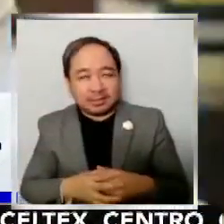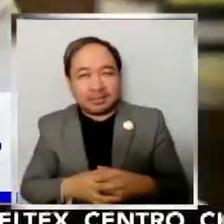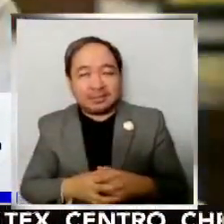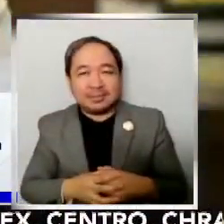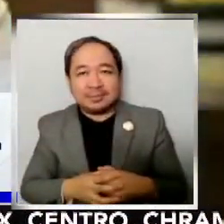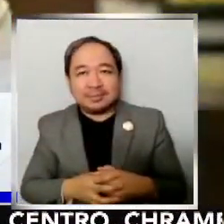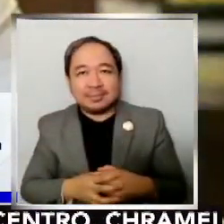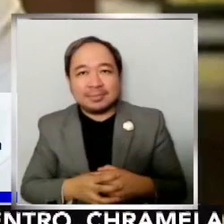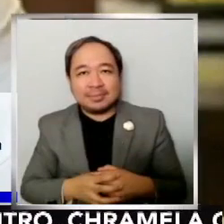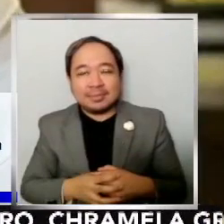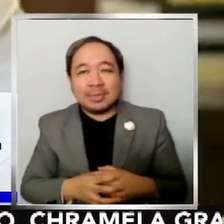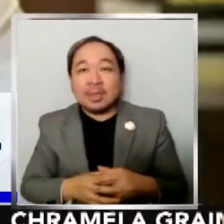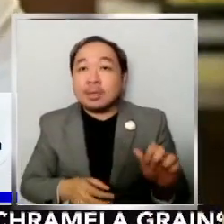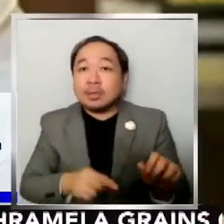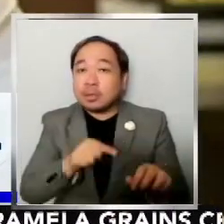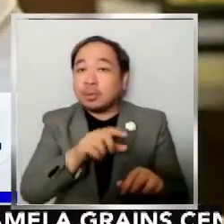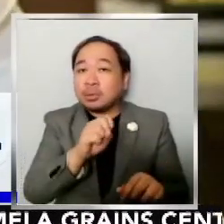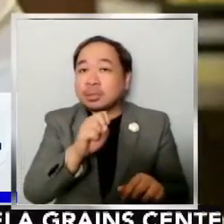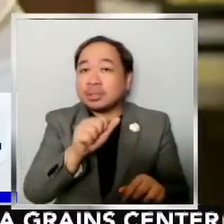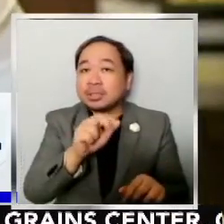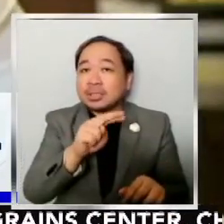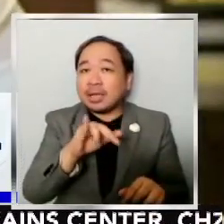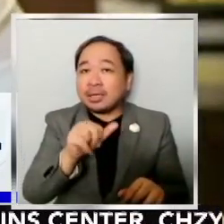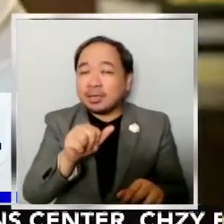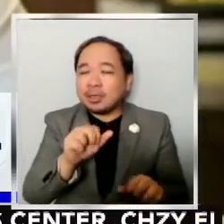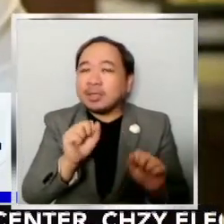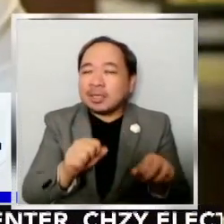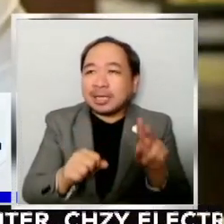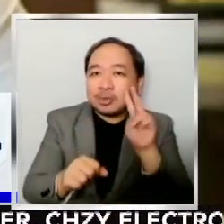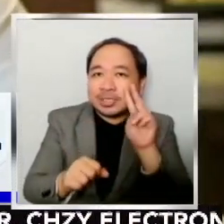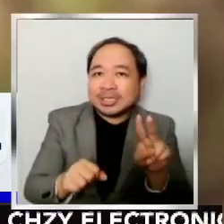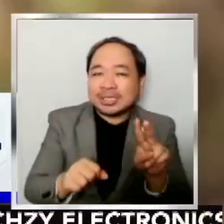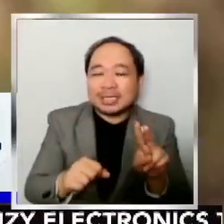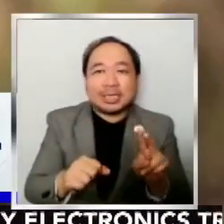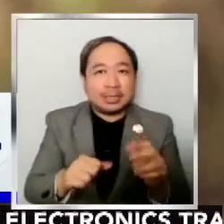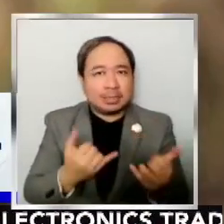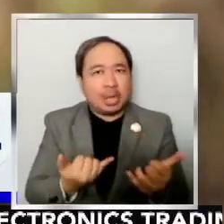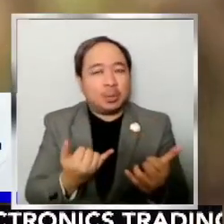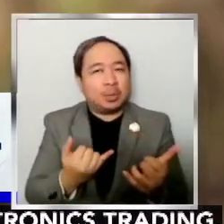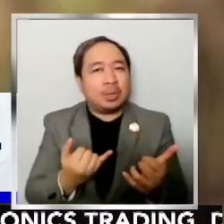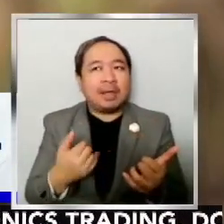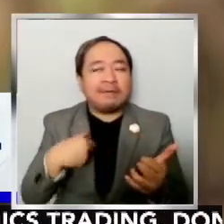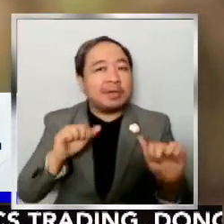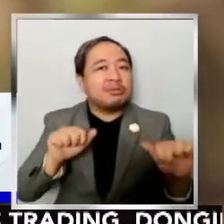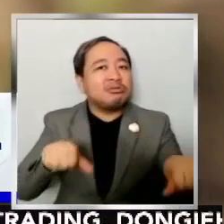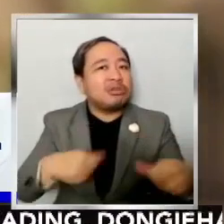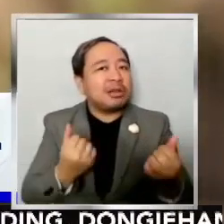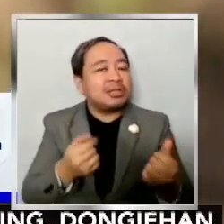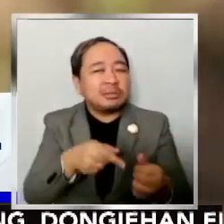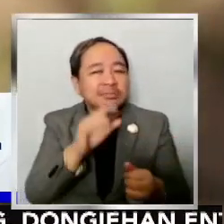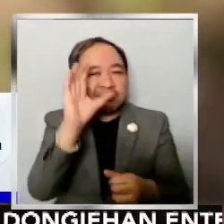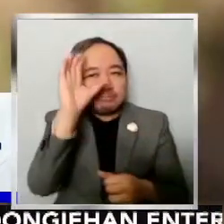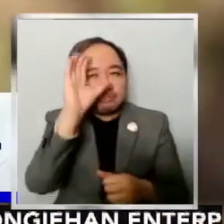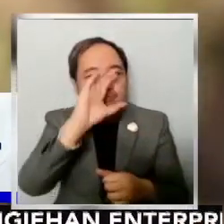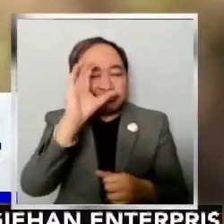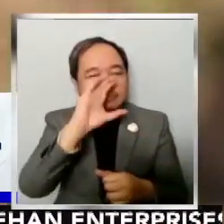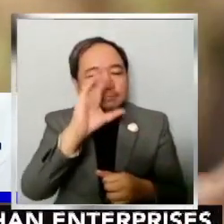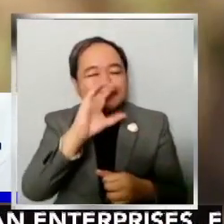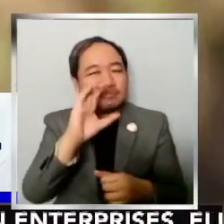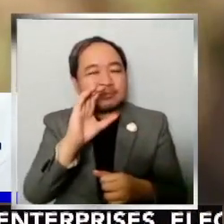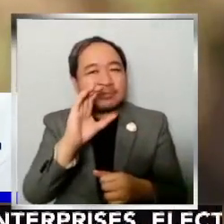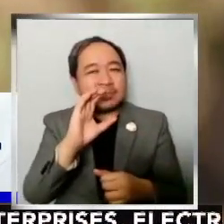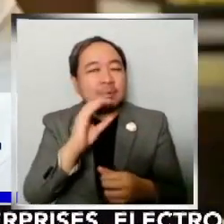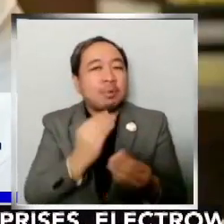Si Sanya Lopez, makikita din natin sa ating bagong time slot. May challenge po na maghahanap siya ng mga kainan